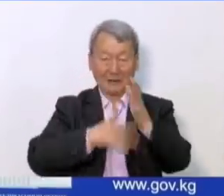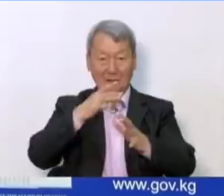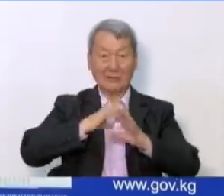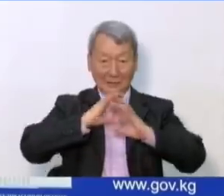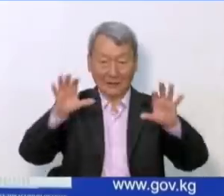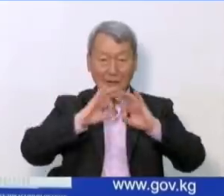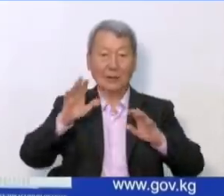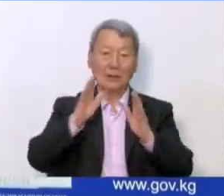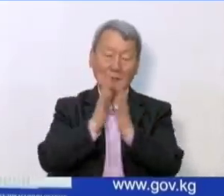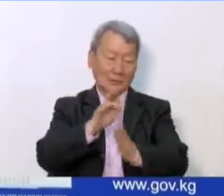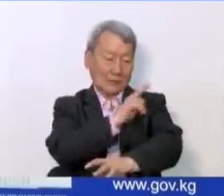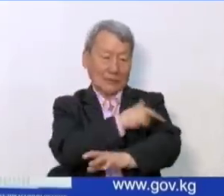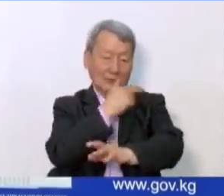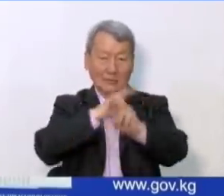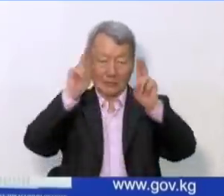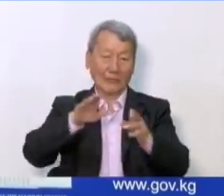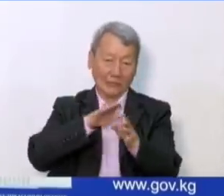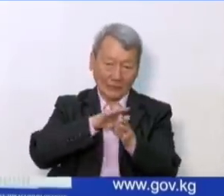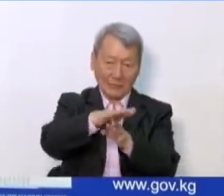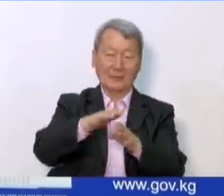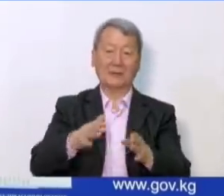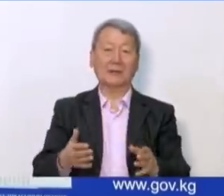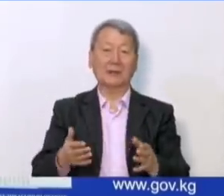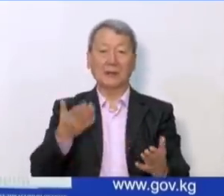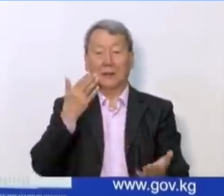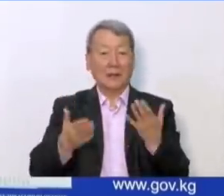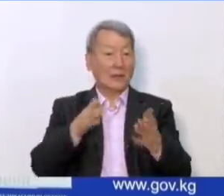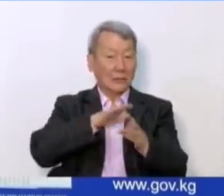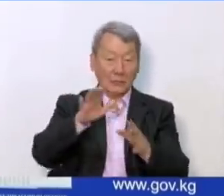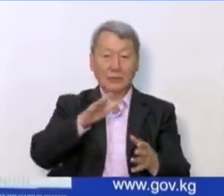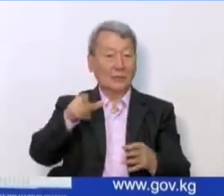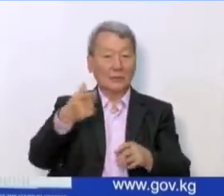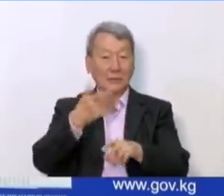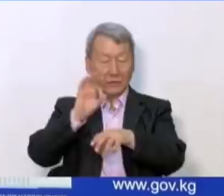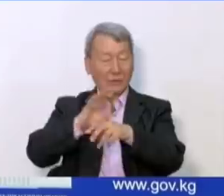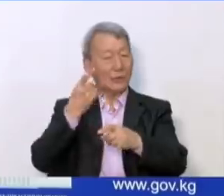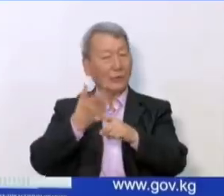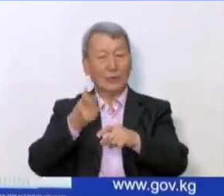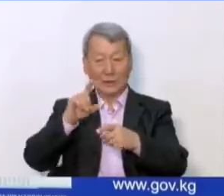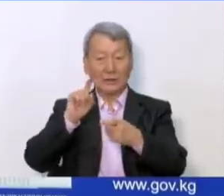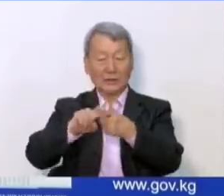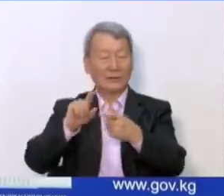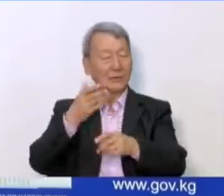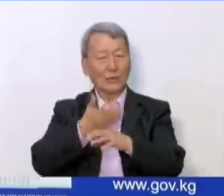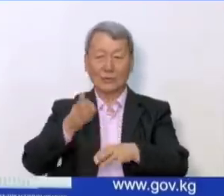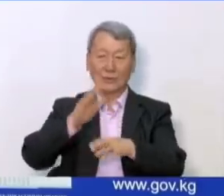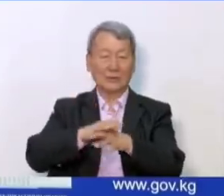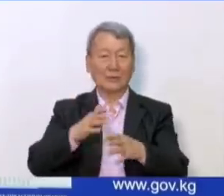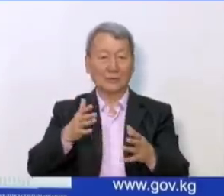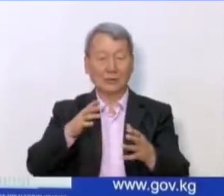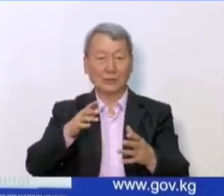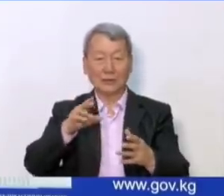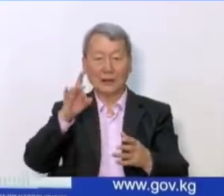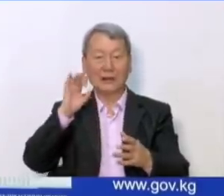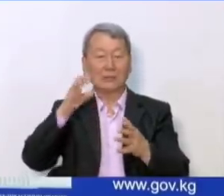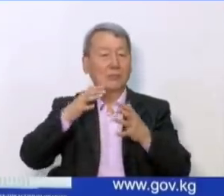ушул санитардык эрежелерди сактасаңыздар, антпеседен бул оору деген өтө опурталдуу, өтө мындай кооптуу